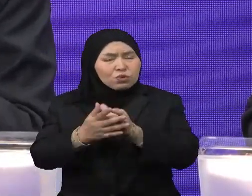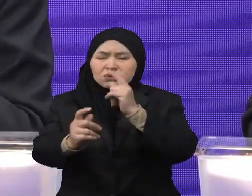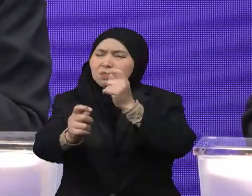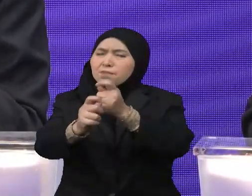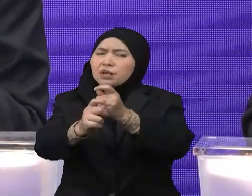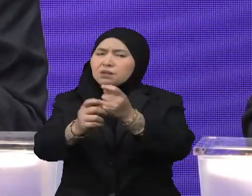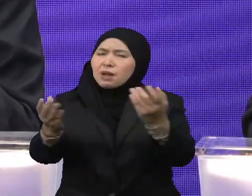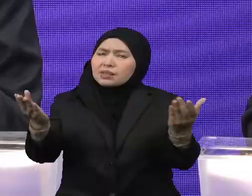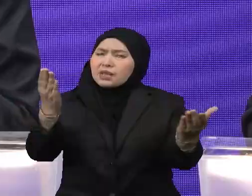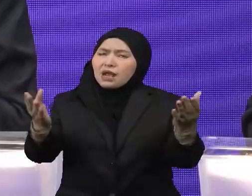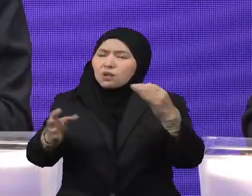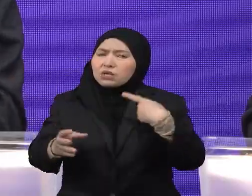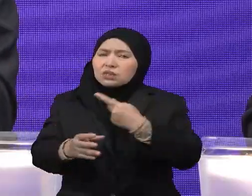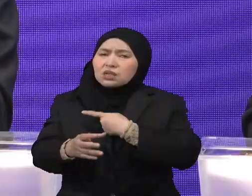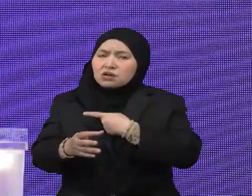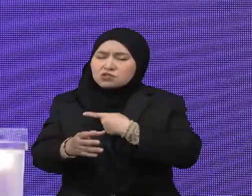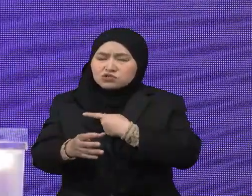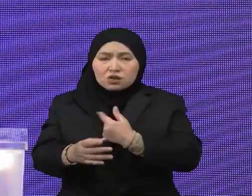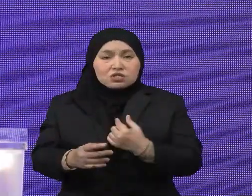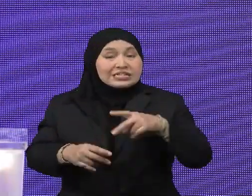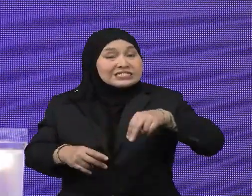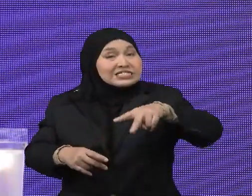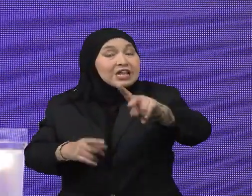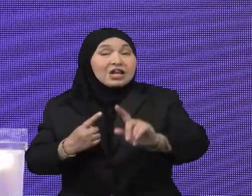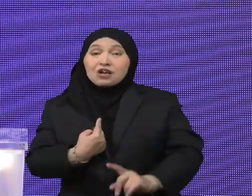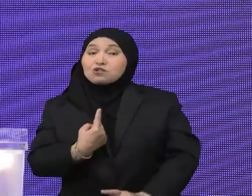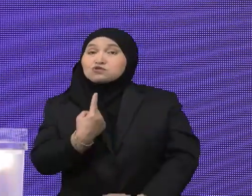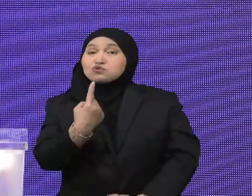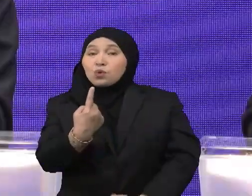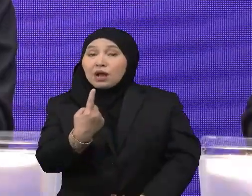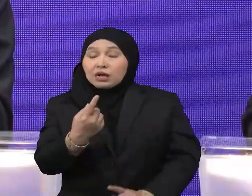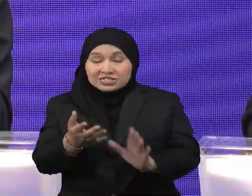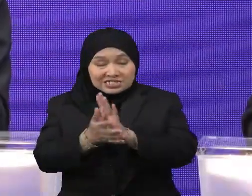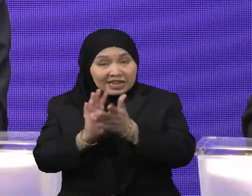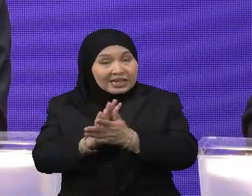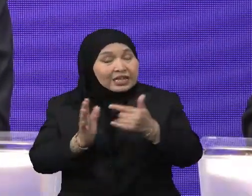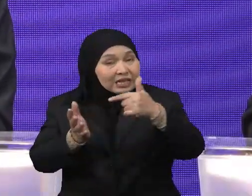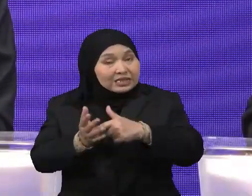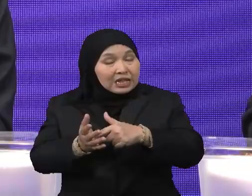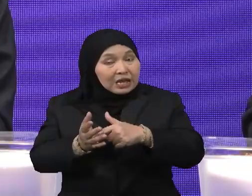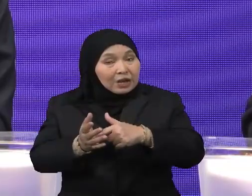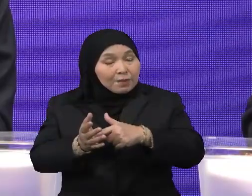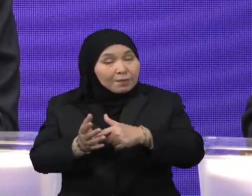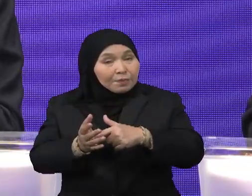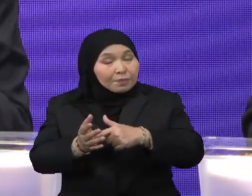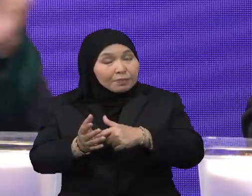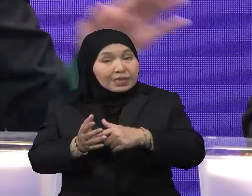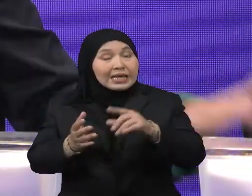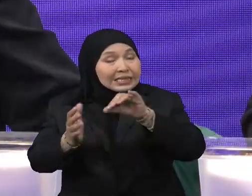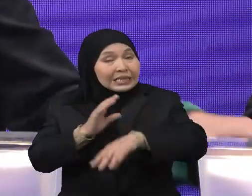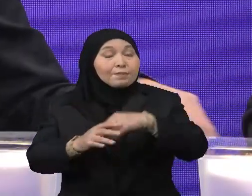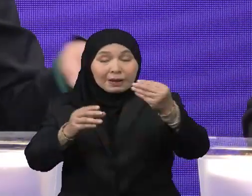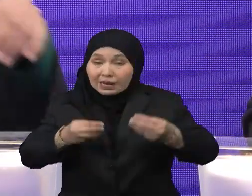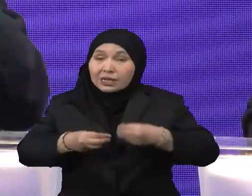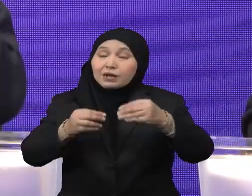berbanding kalau kita jalan-jalan bersendiri seorang tahajud jadi ini pendek kata yang keluar